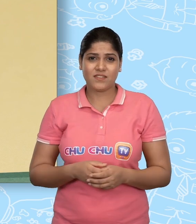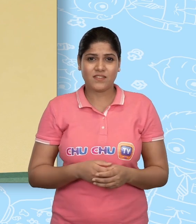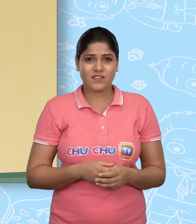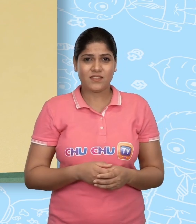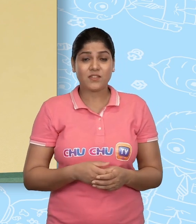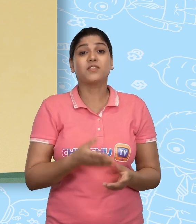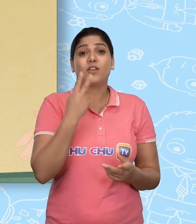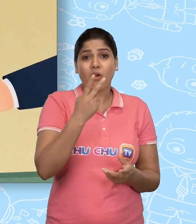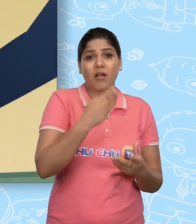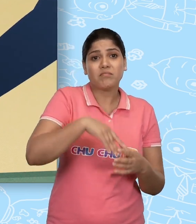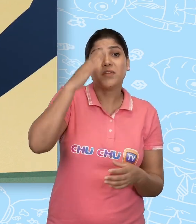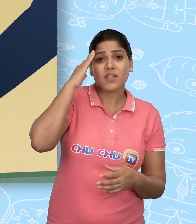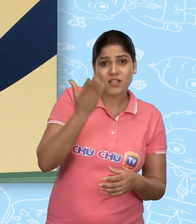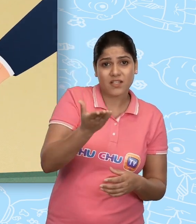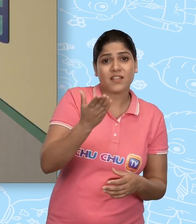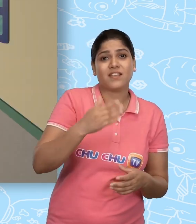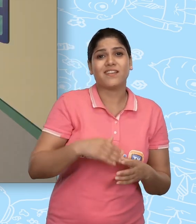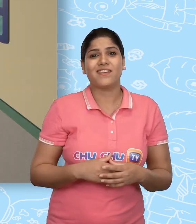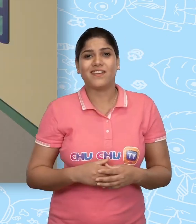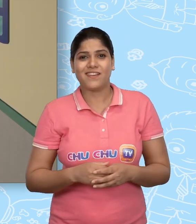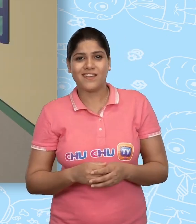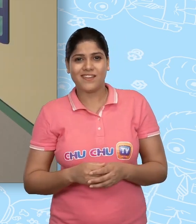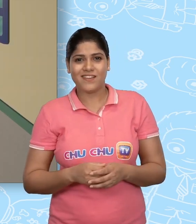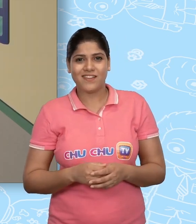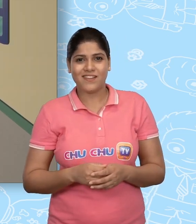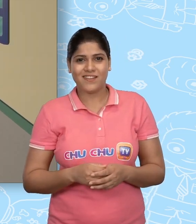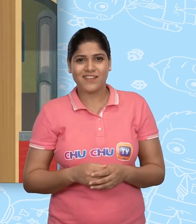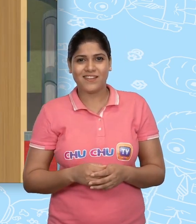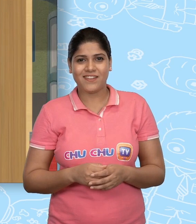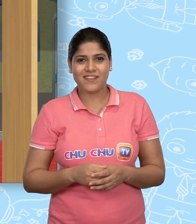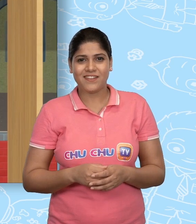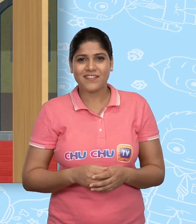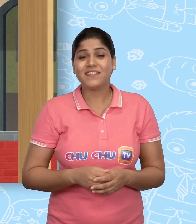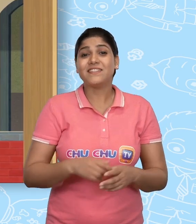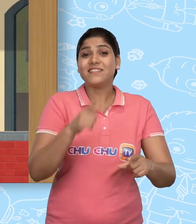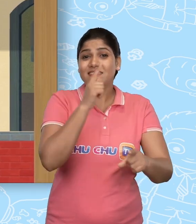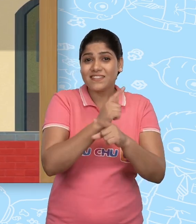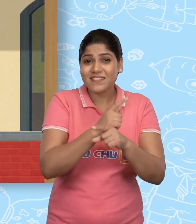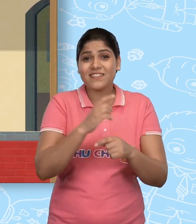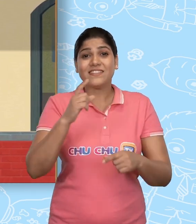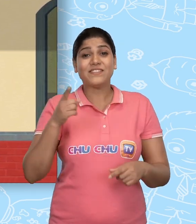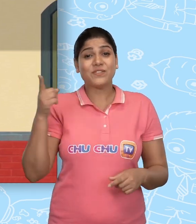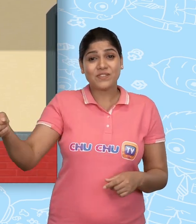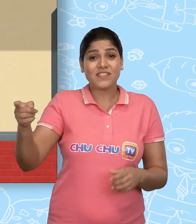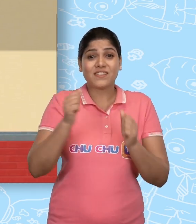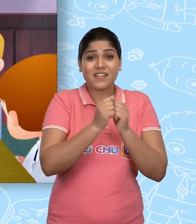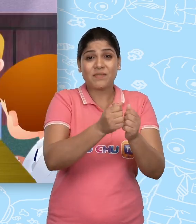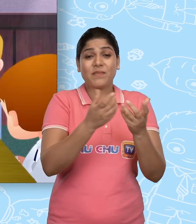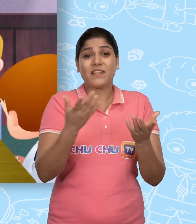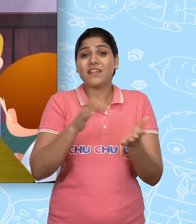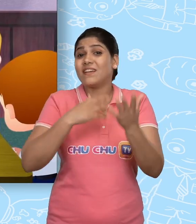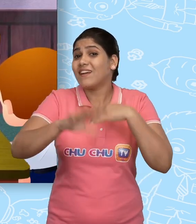पता। चलो चाचा, हम पता करते हैं। मिस डॉर्थी चाचा को